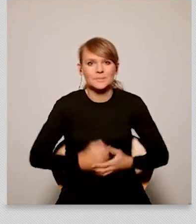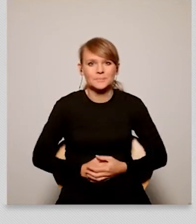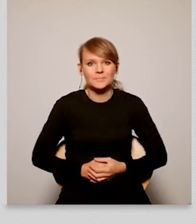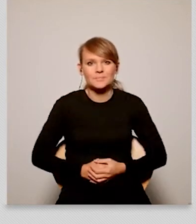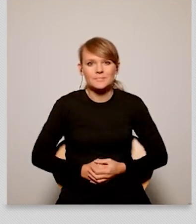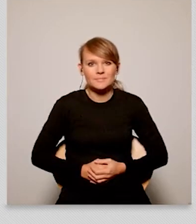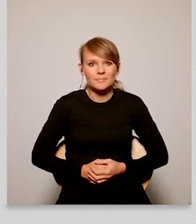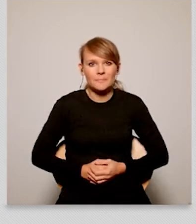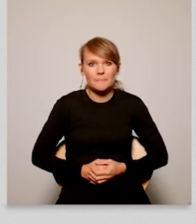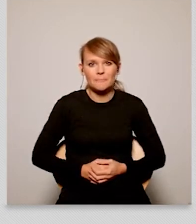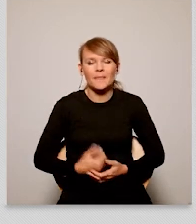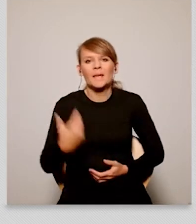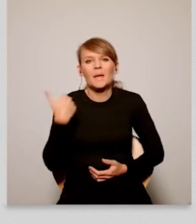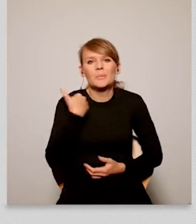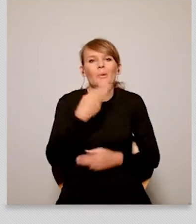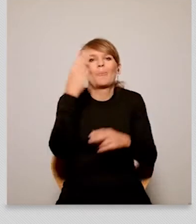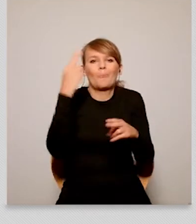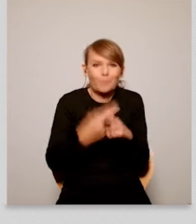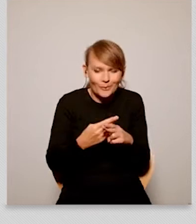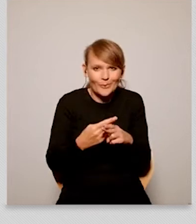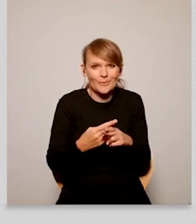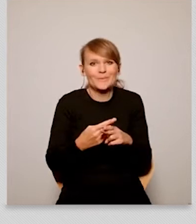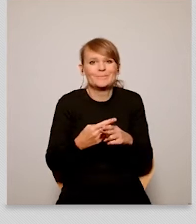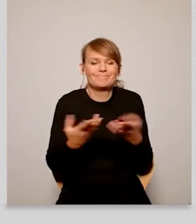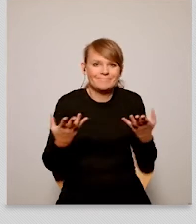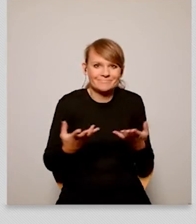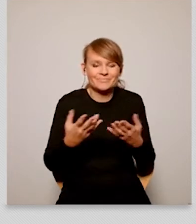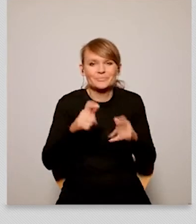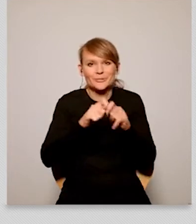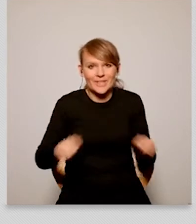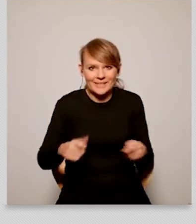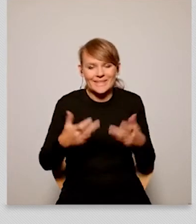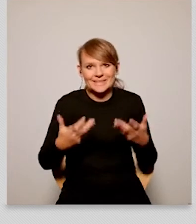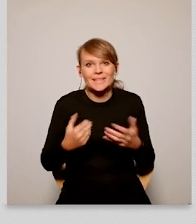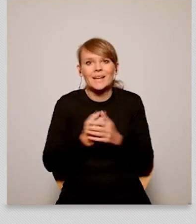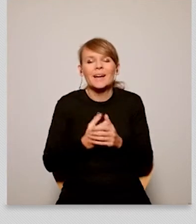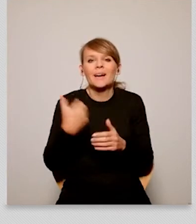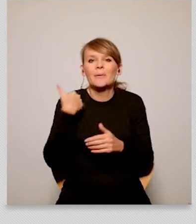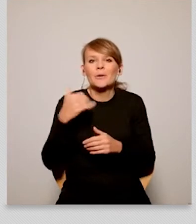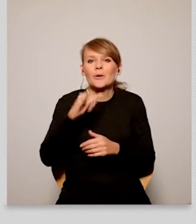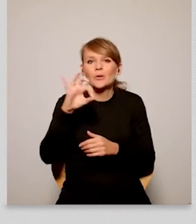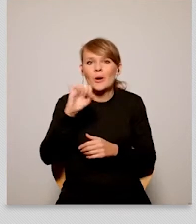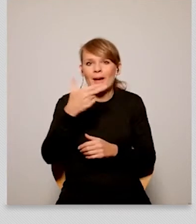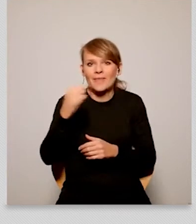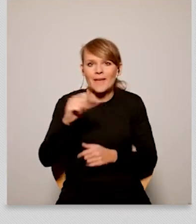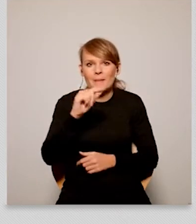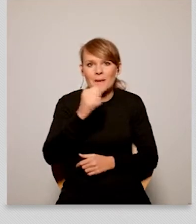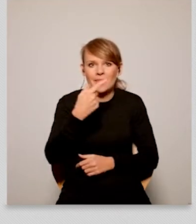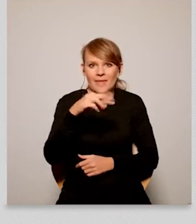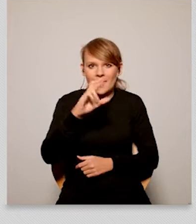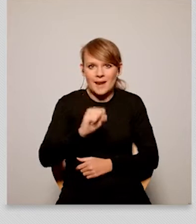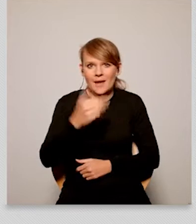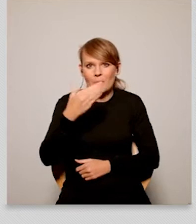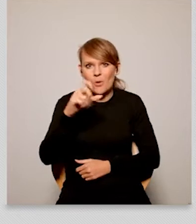Skończyliśmy, czy przerwaliśmy niestety naszą transmisję na wypowiedzi Joanny Pandery-Maćkowiak, która mówiła